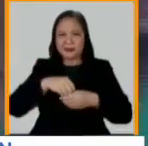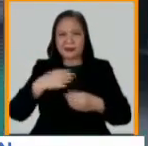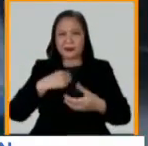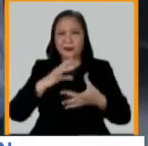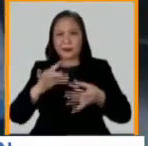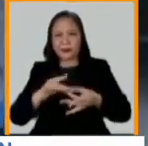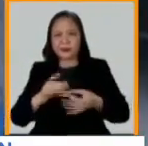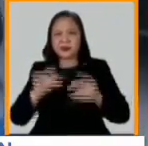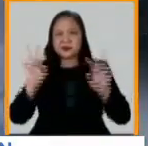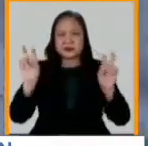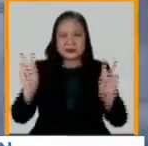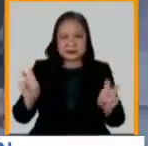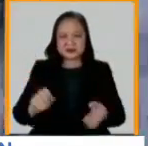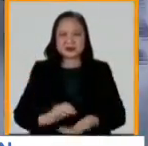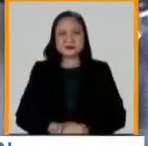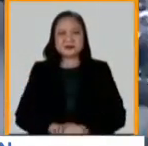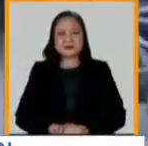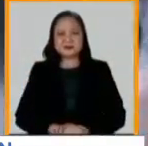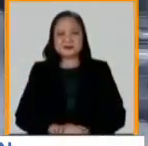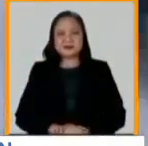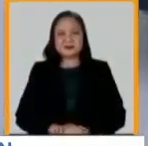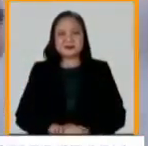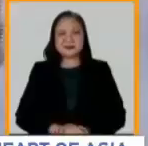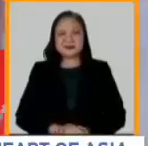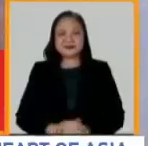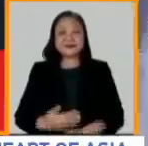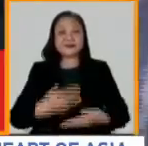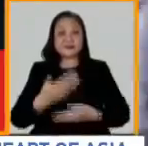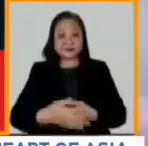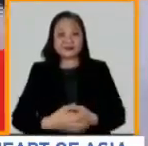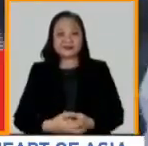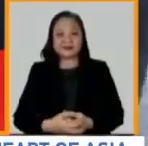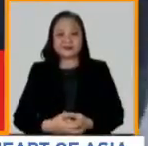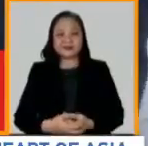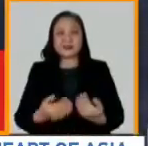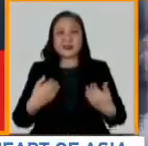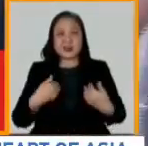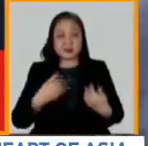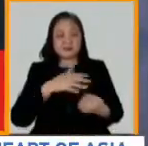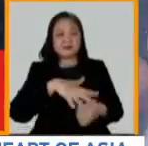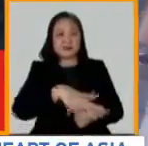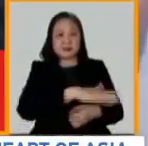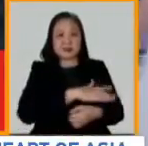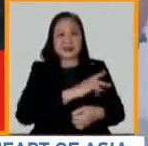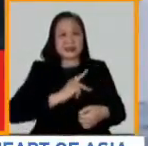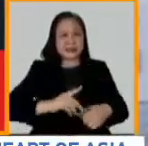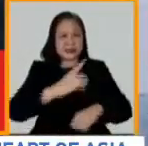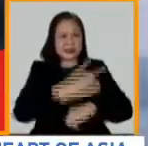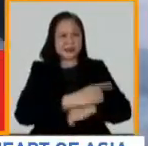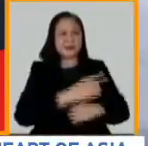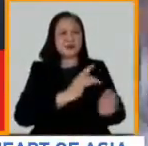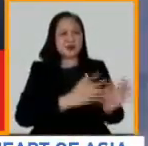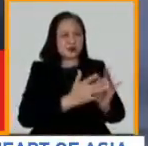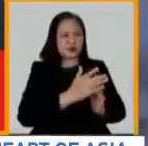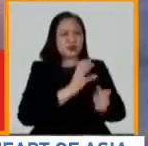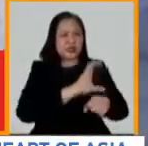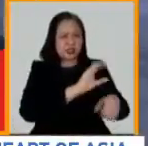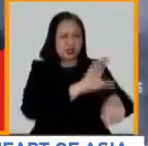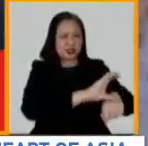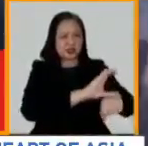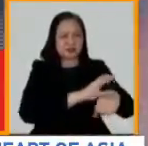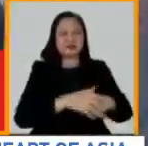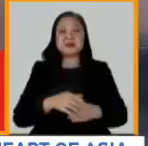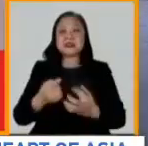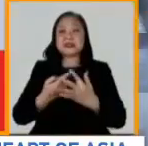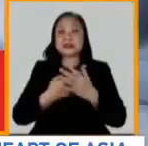kontrobersya. Sa parking ng King Dome ng Kingdom of Jesus Christ sa Davao City, ang kick-off ng Mahalin Natin ang Pilipinas